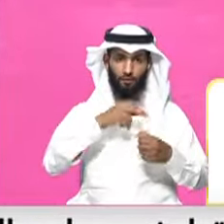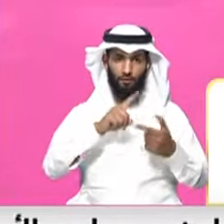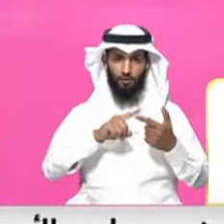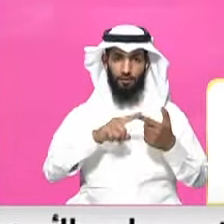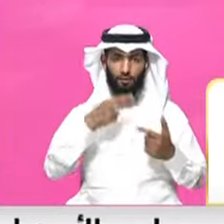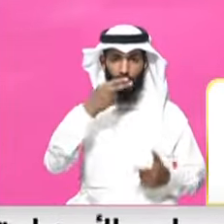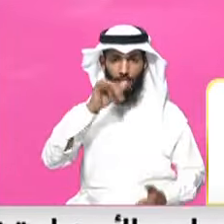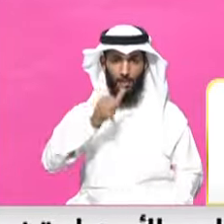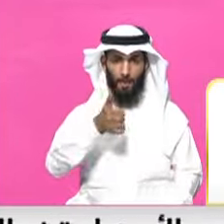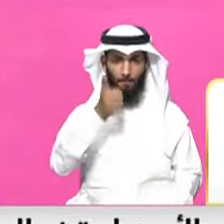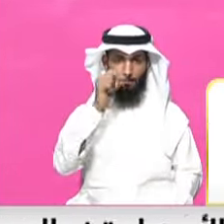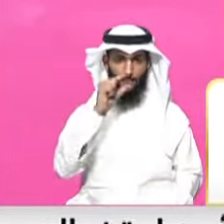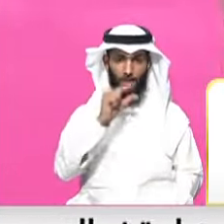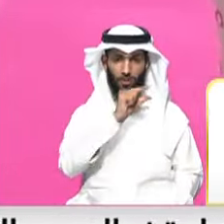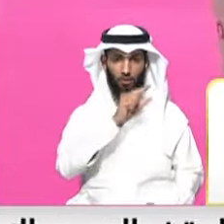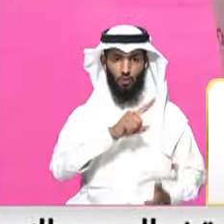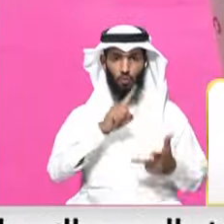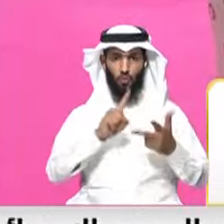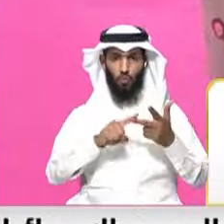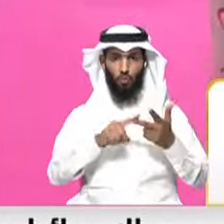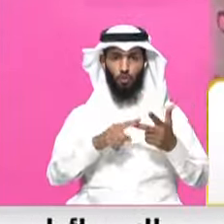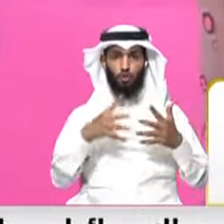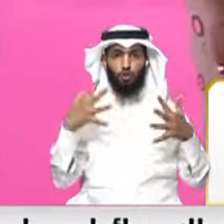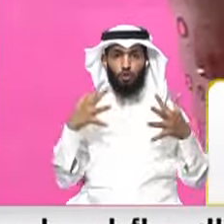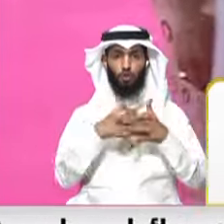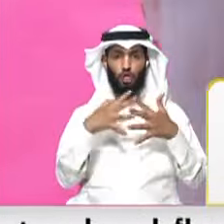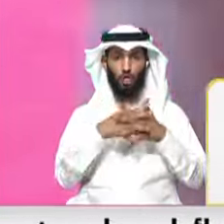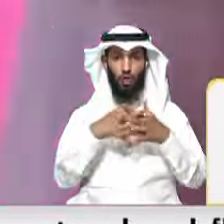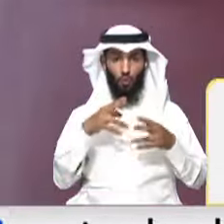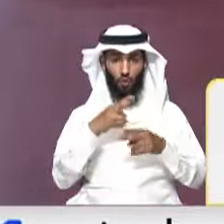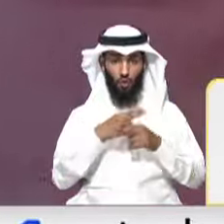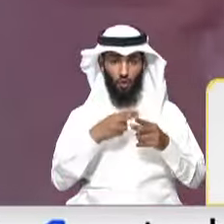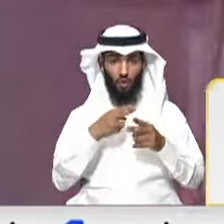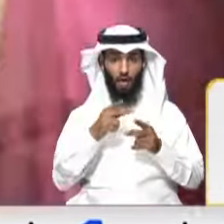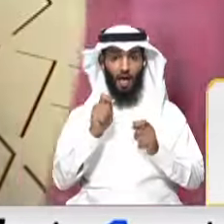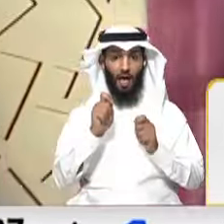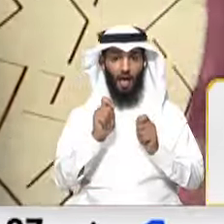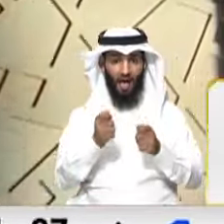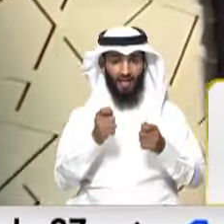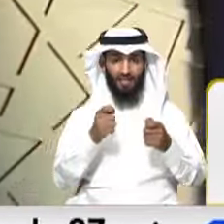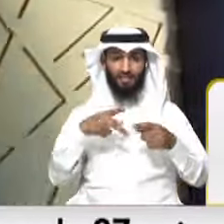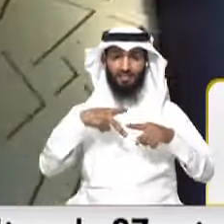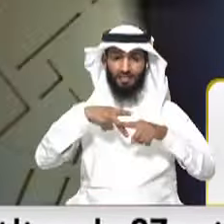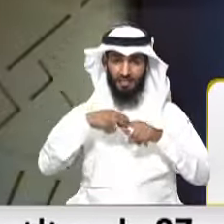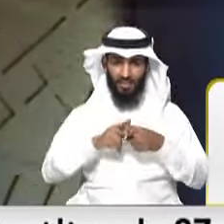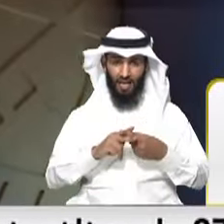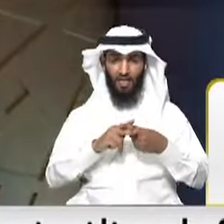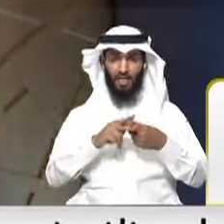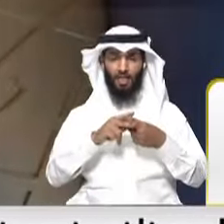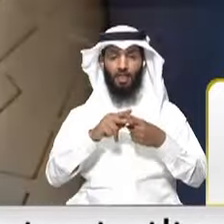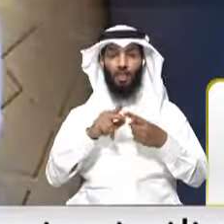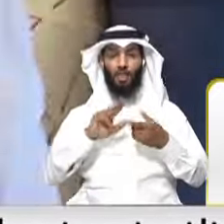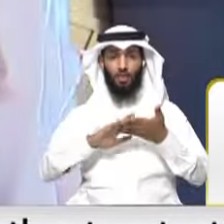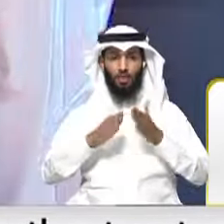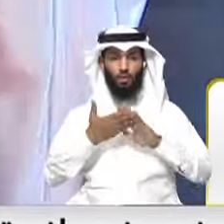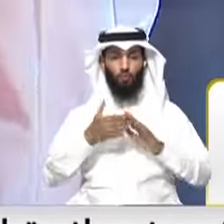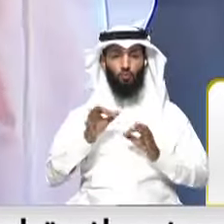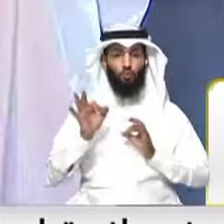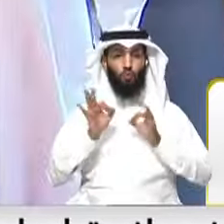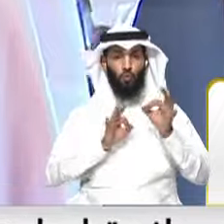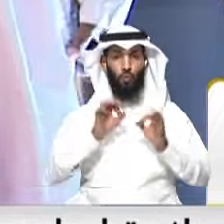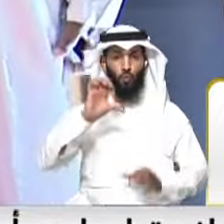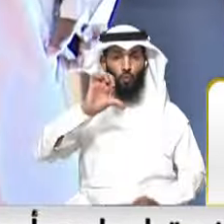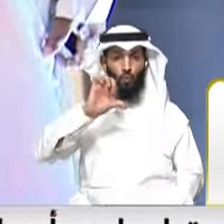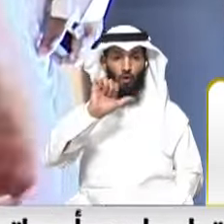العتيقي، والرئيس التنفيذي للشركة الكويتية للصناعات البترولية المتكاملة بالوكالة المهندسة وضحى